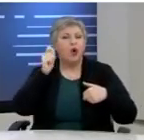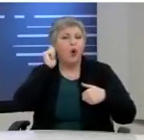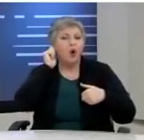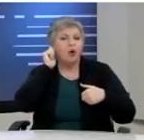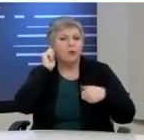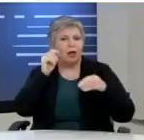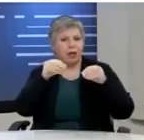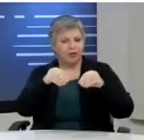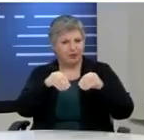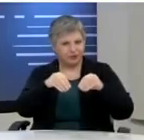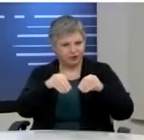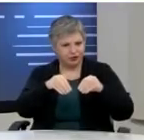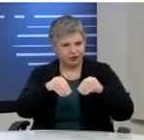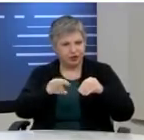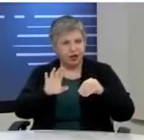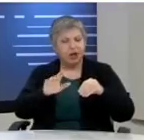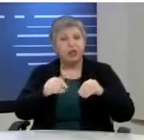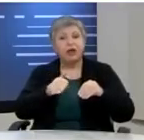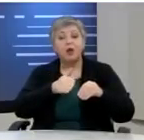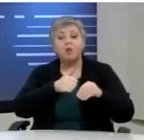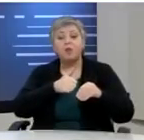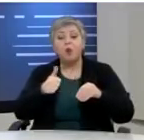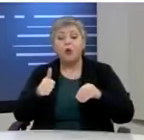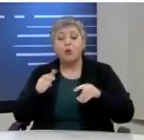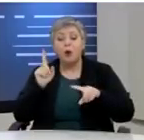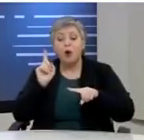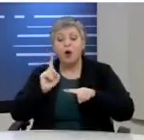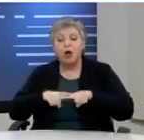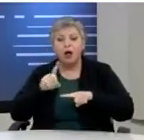να αφήνονται μόνο στην ελληνική πλευρά.